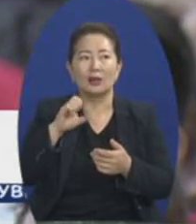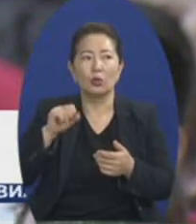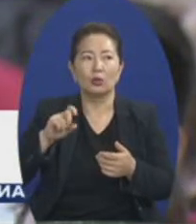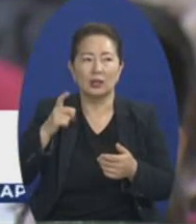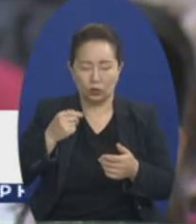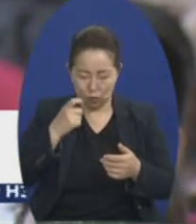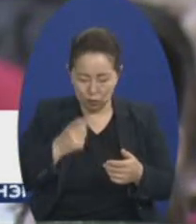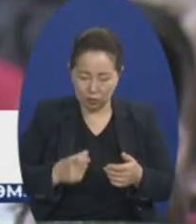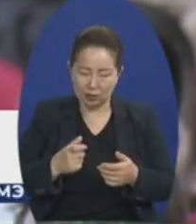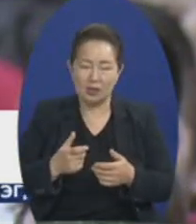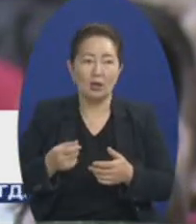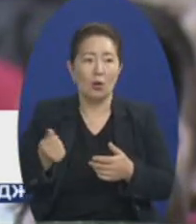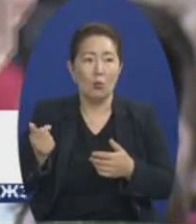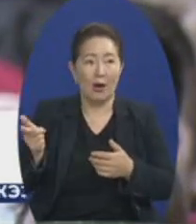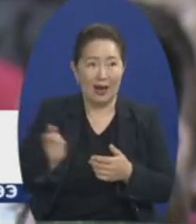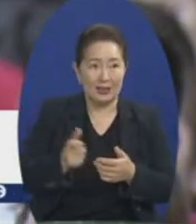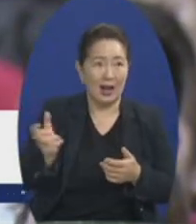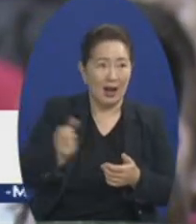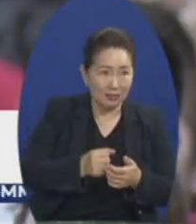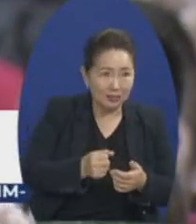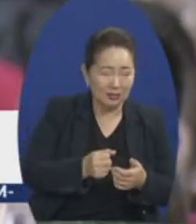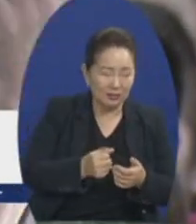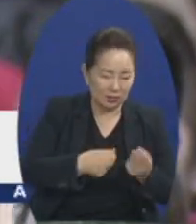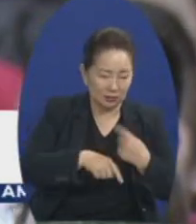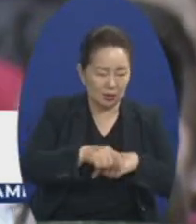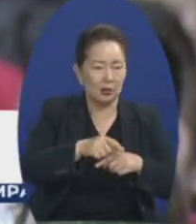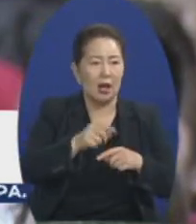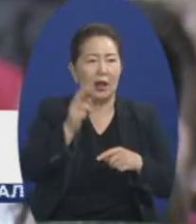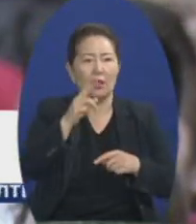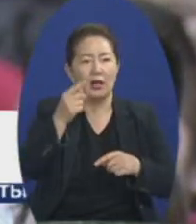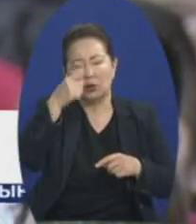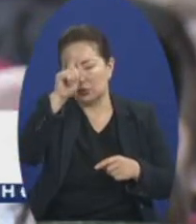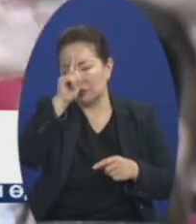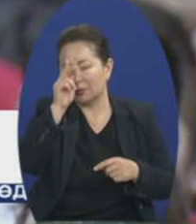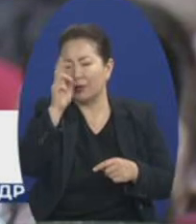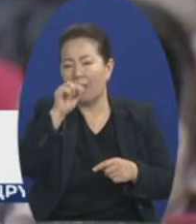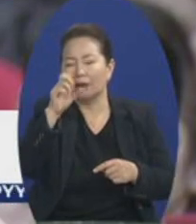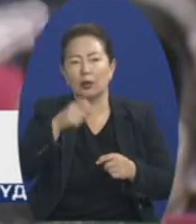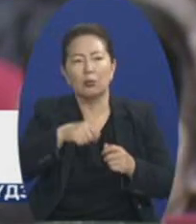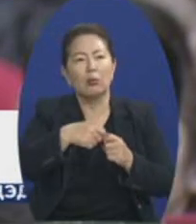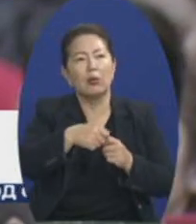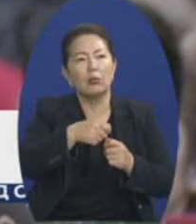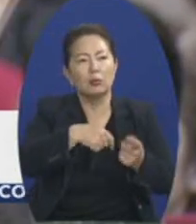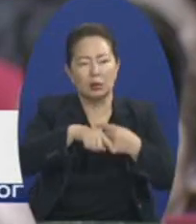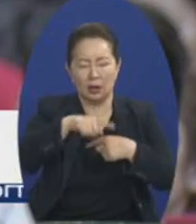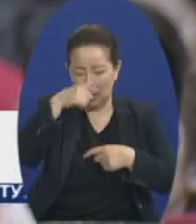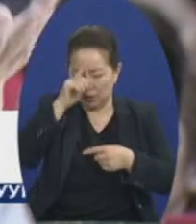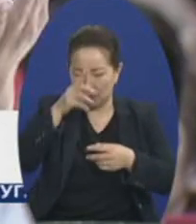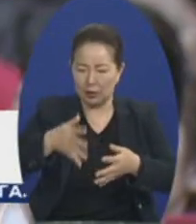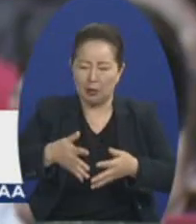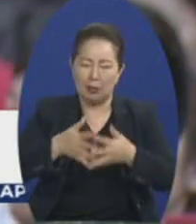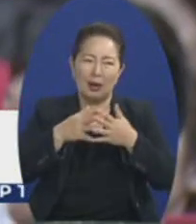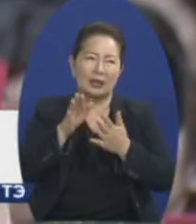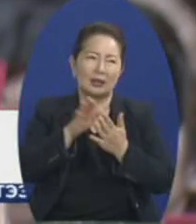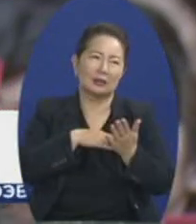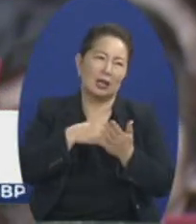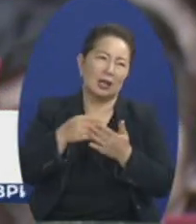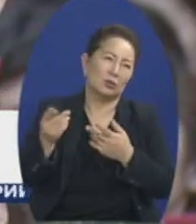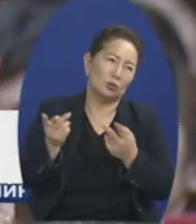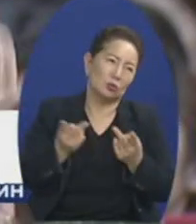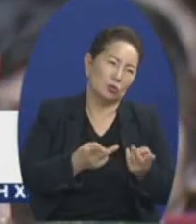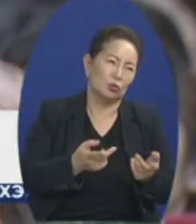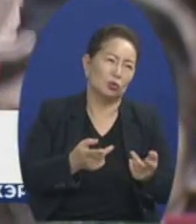хэлж авдаг тийм. А гэтэл энэ даатгуулаас авсан мөнгө маань эмнэлгийн тэр барилгын засвар